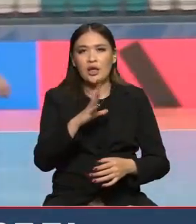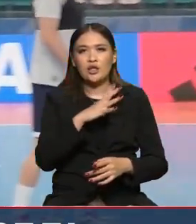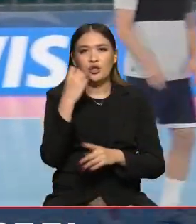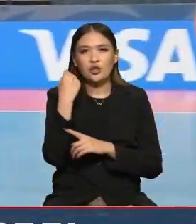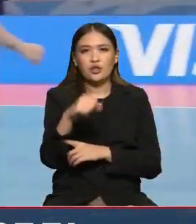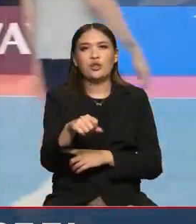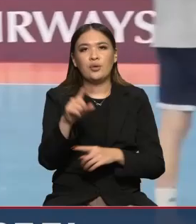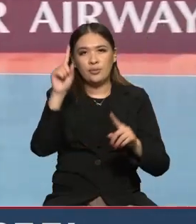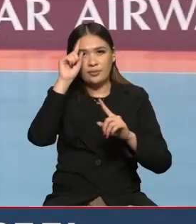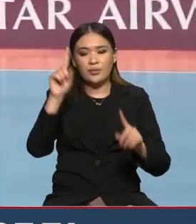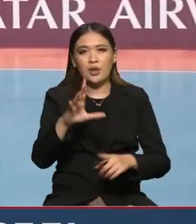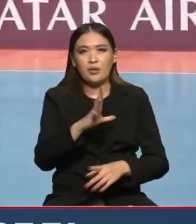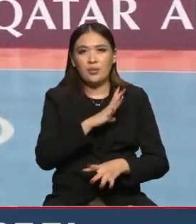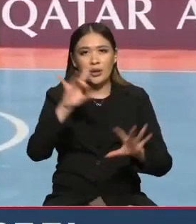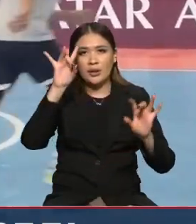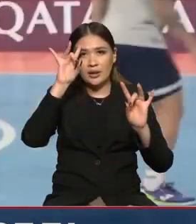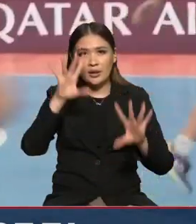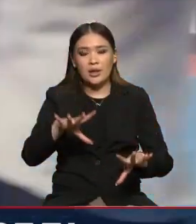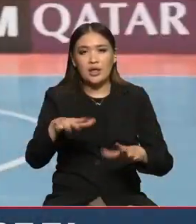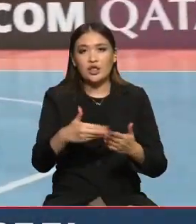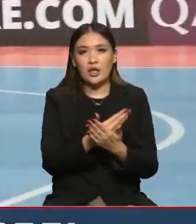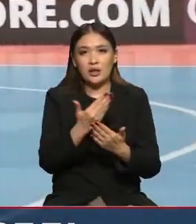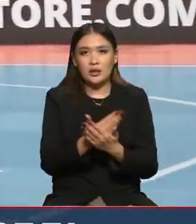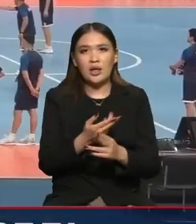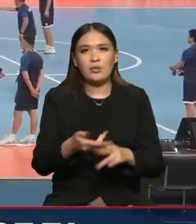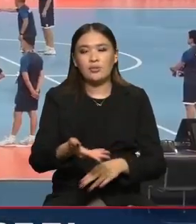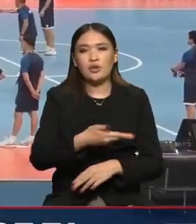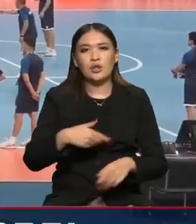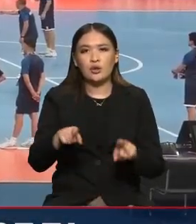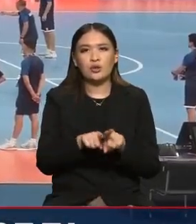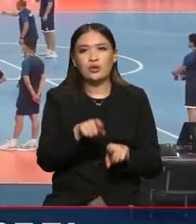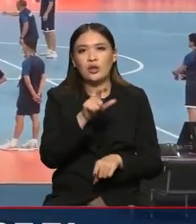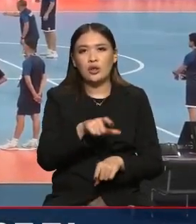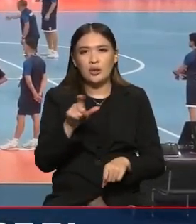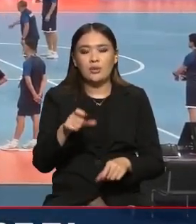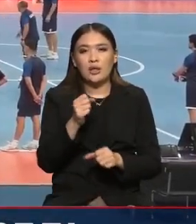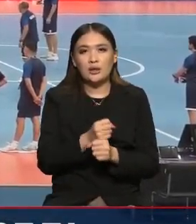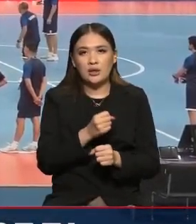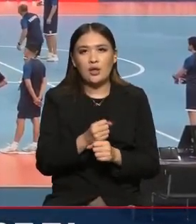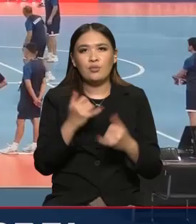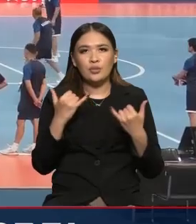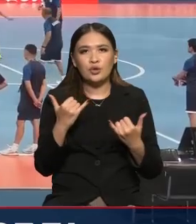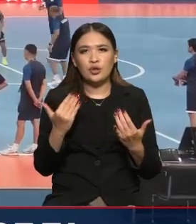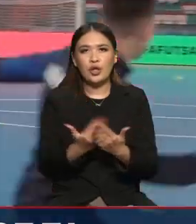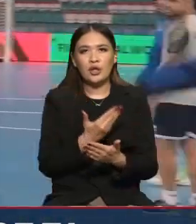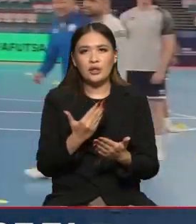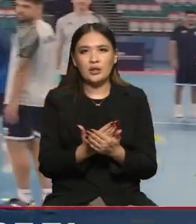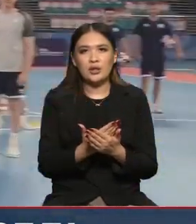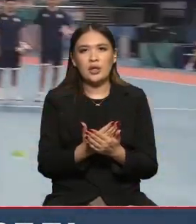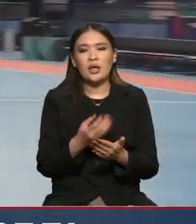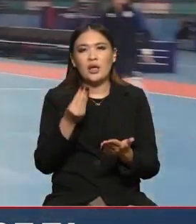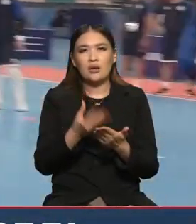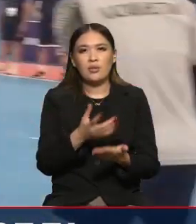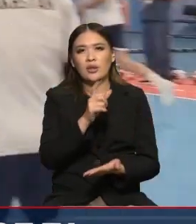сенсация жасады. Бұндай тосыны жаңалықты біздің жерлестерімізде жасасын деген ниетпен бүгінгі жаңалықтарымызды қымбатты